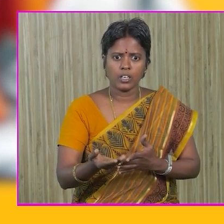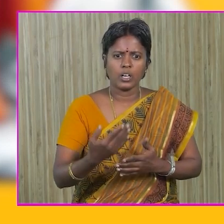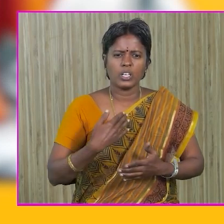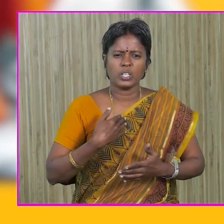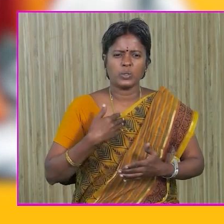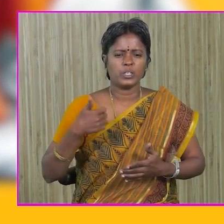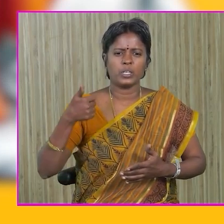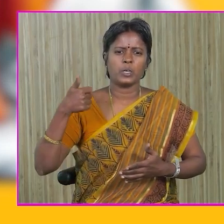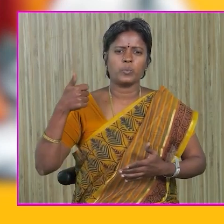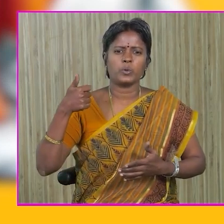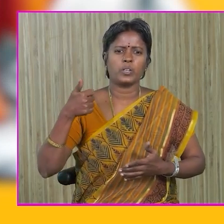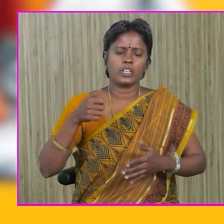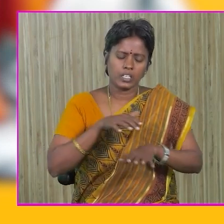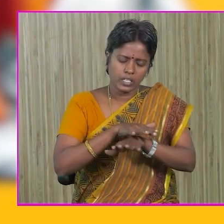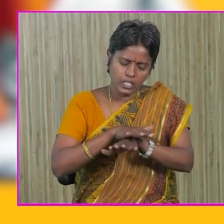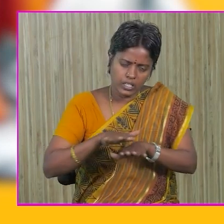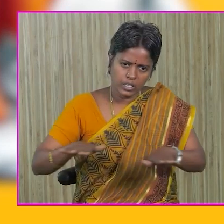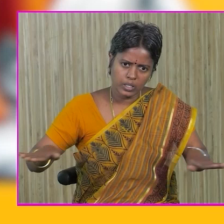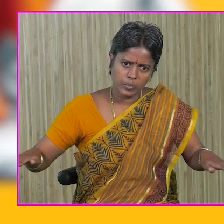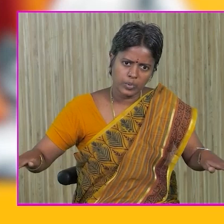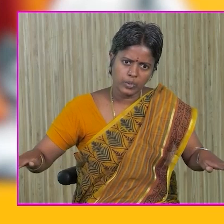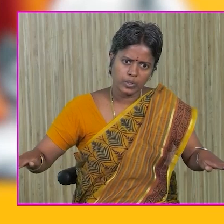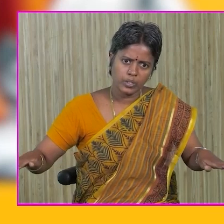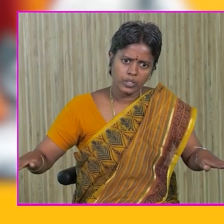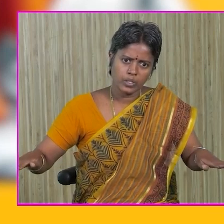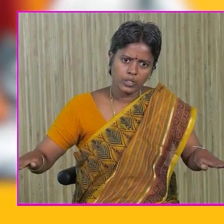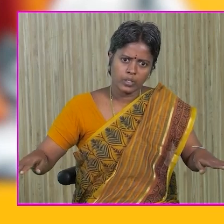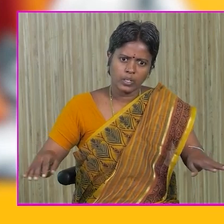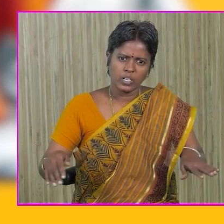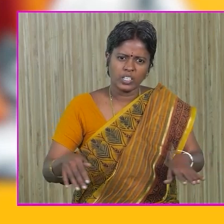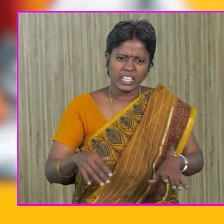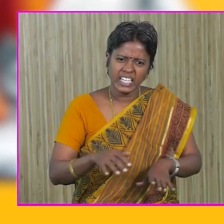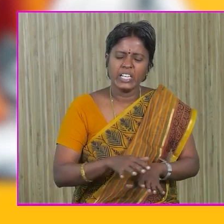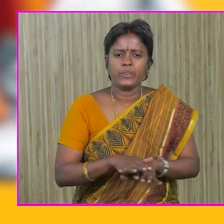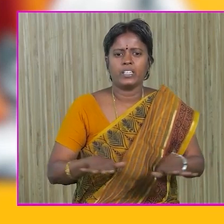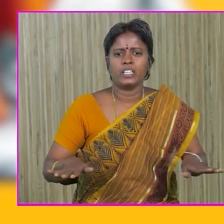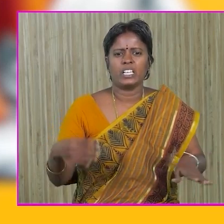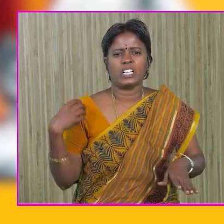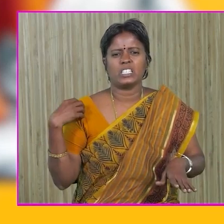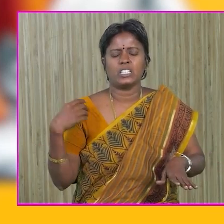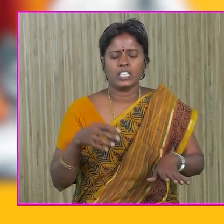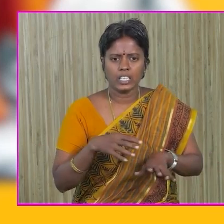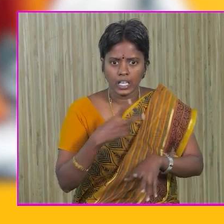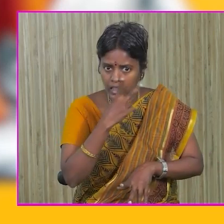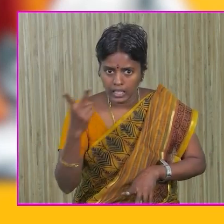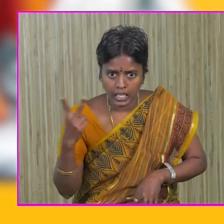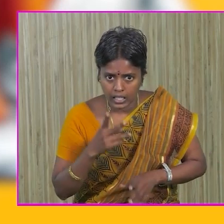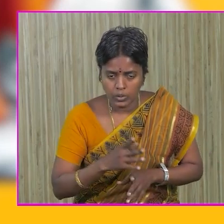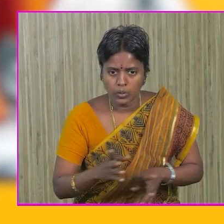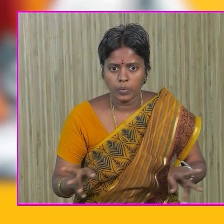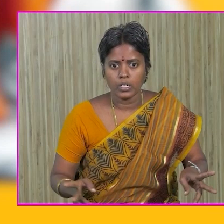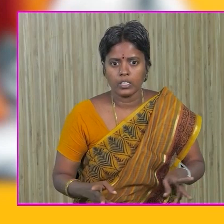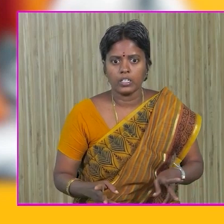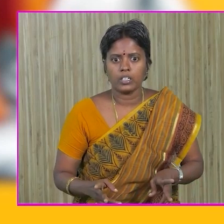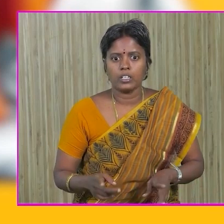இழந்து போவார்கள், இழிவை தேடி கொள்வார்கள். இவ்வாறு இந்த பாடலின்